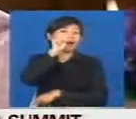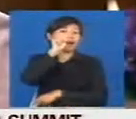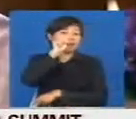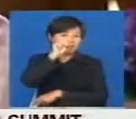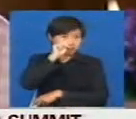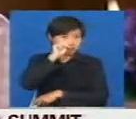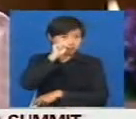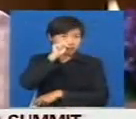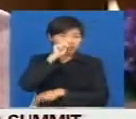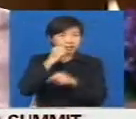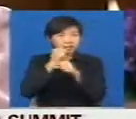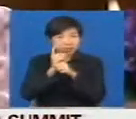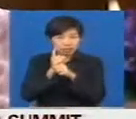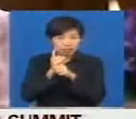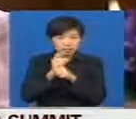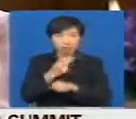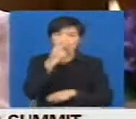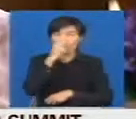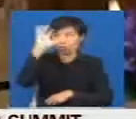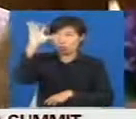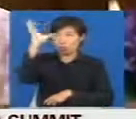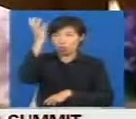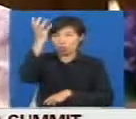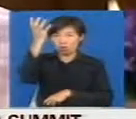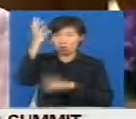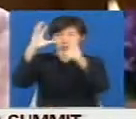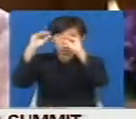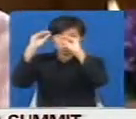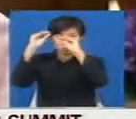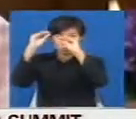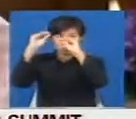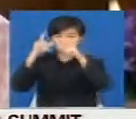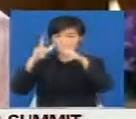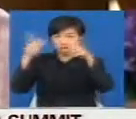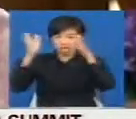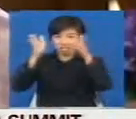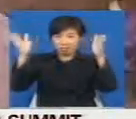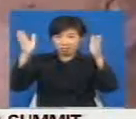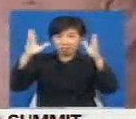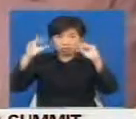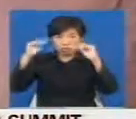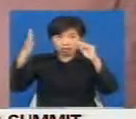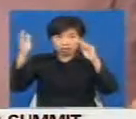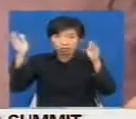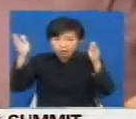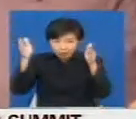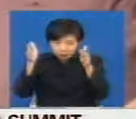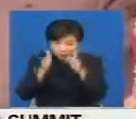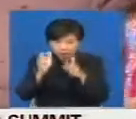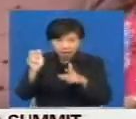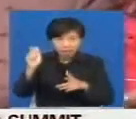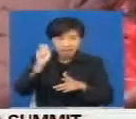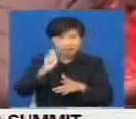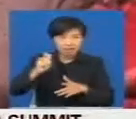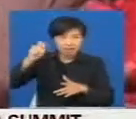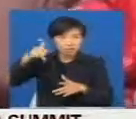โดยถอดไกด์ไลน์มาจาก World Water Forum นะคือจาก World มาเป็น Regional เพราะอีกวันนึงนะฮะก็ผู้นำประเท